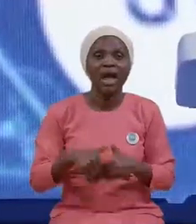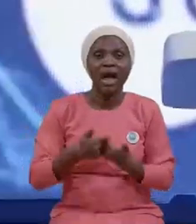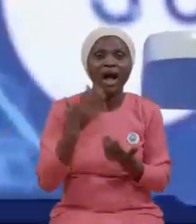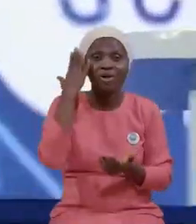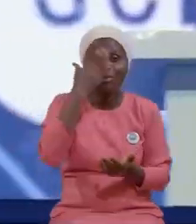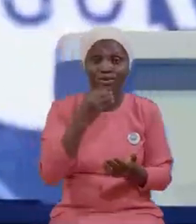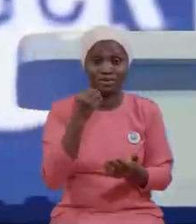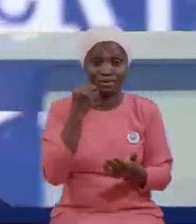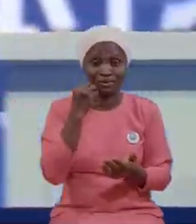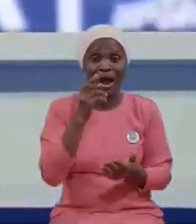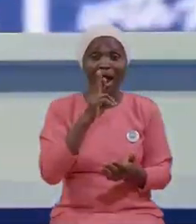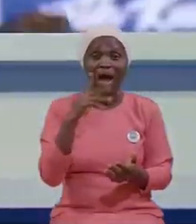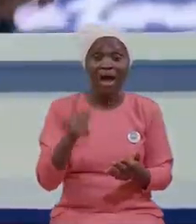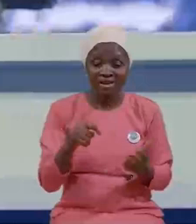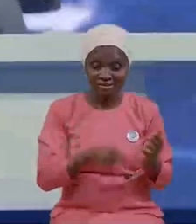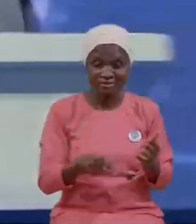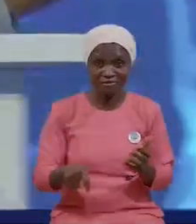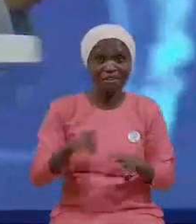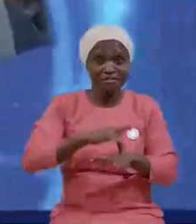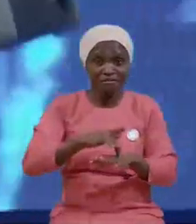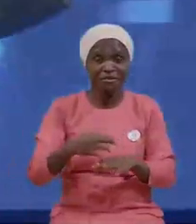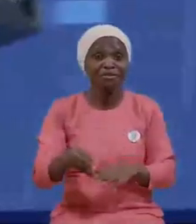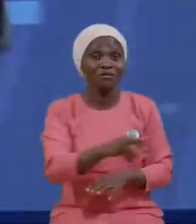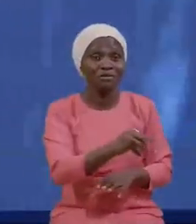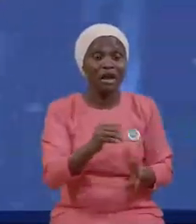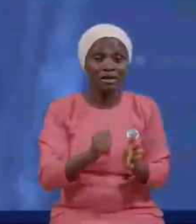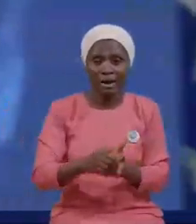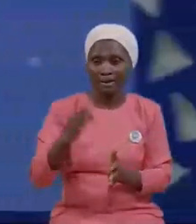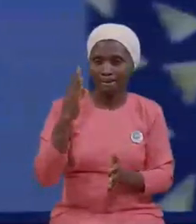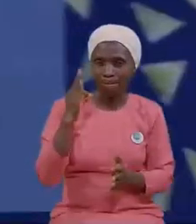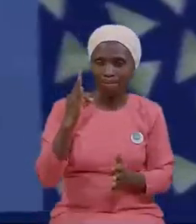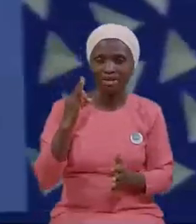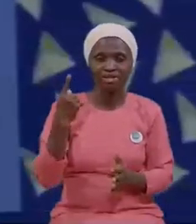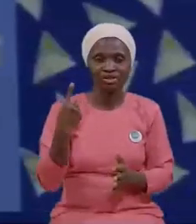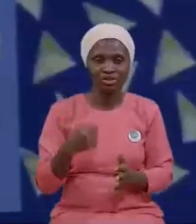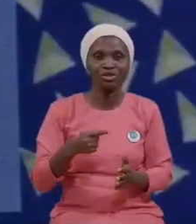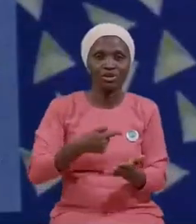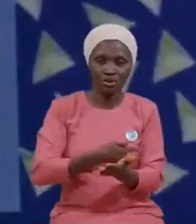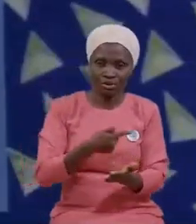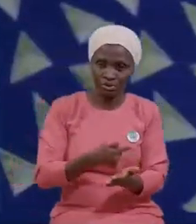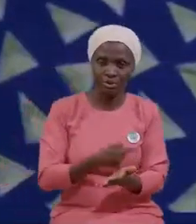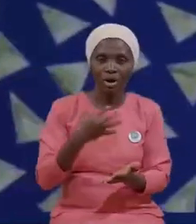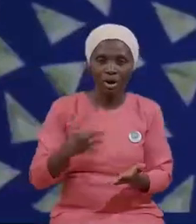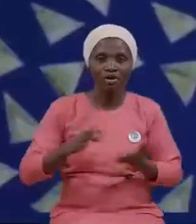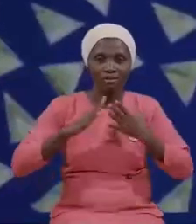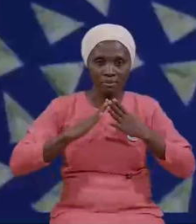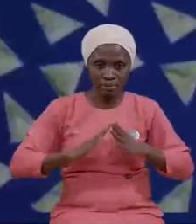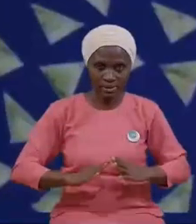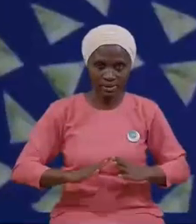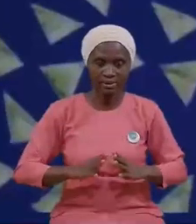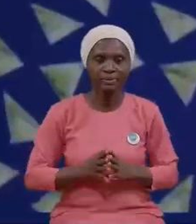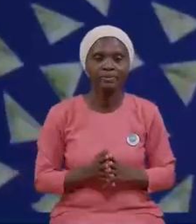Qu'ils sont beaux les pieds de ceux qui annoncent la paix, de ceux qui annoncent de bonnes nouvelles.